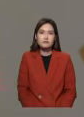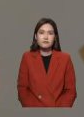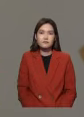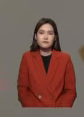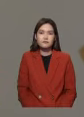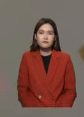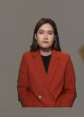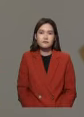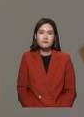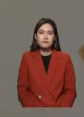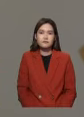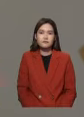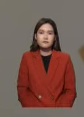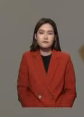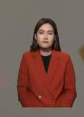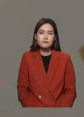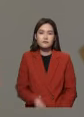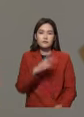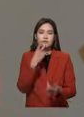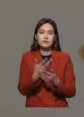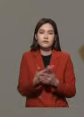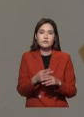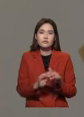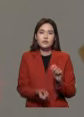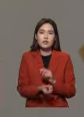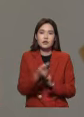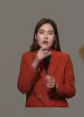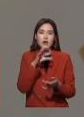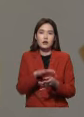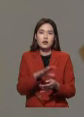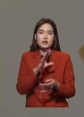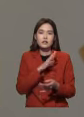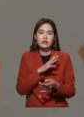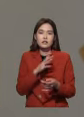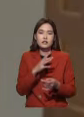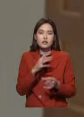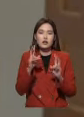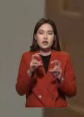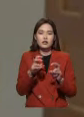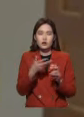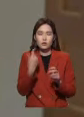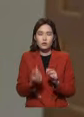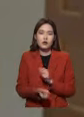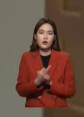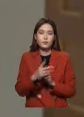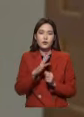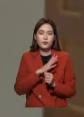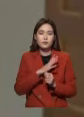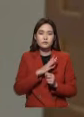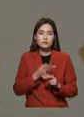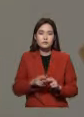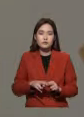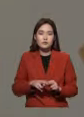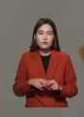әрине. Себебі біз бір жалпатын ай сайын аламыз ғой. Артық ақша түскенін байқаған жоқпыз. Тыңжылатыны бізді